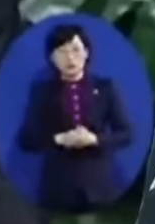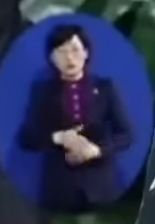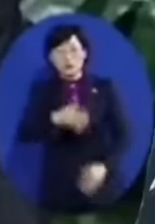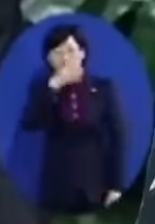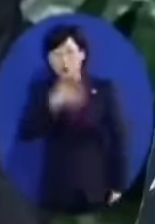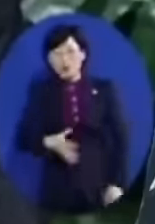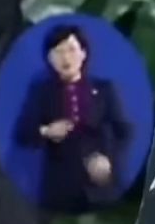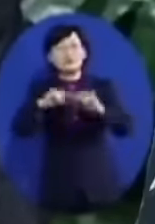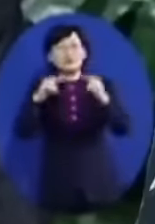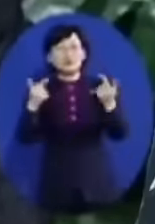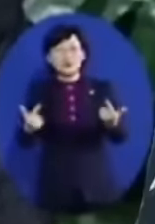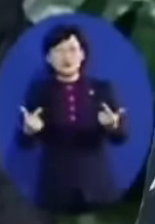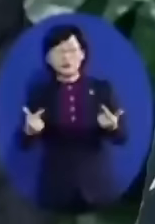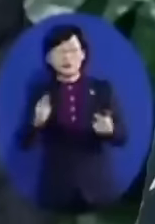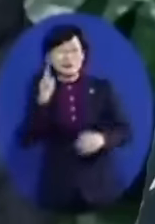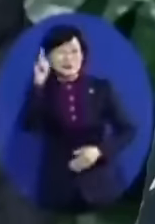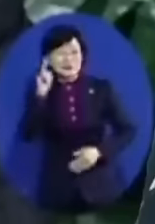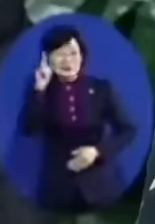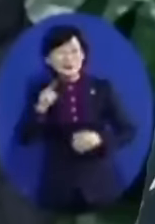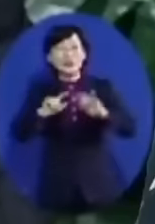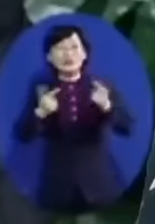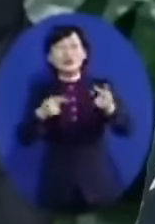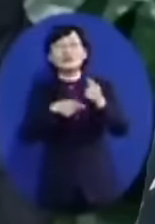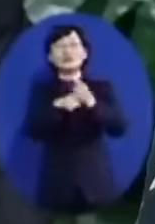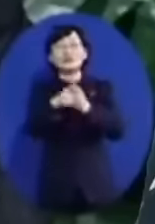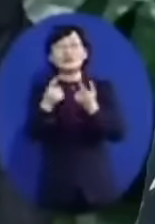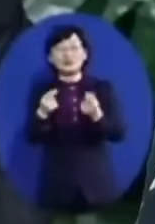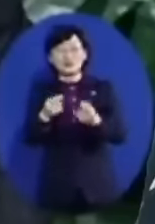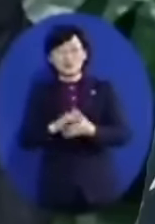곤비하지 아니하며 스트레스에 걸리지 아니하고